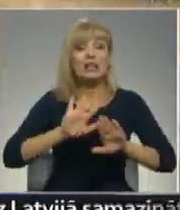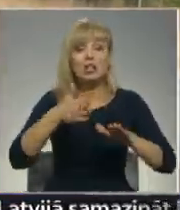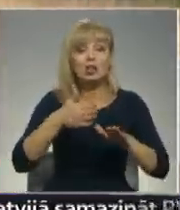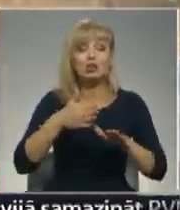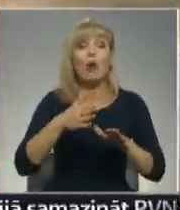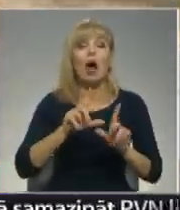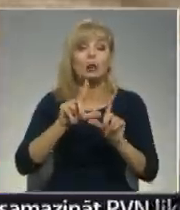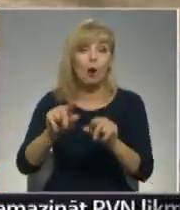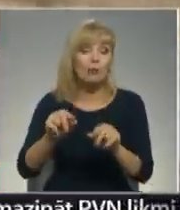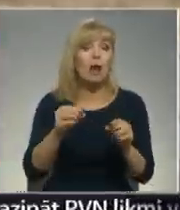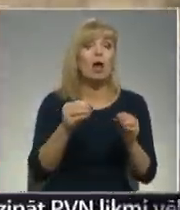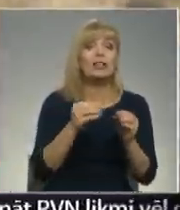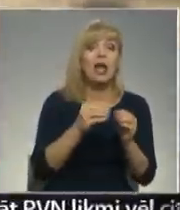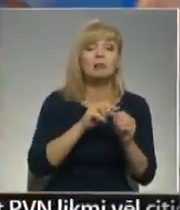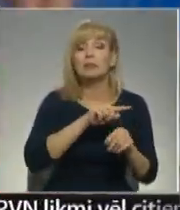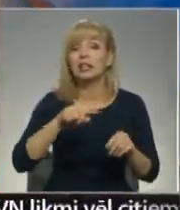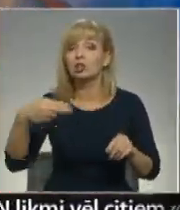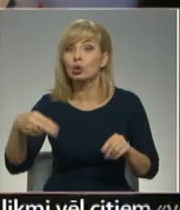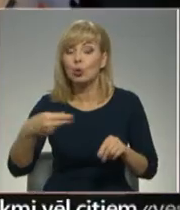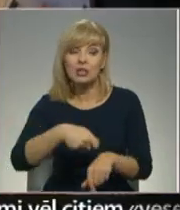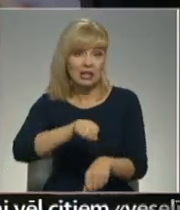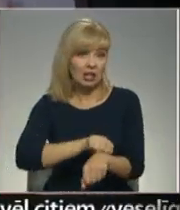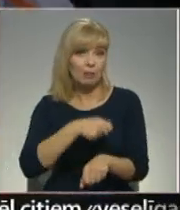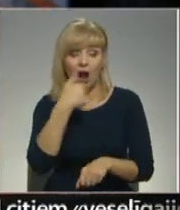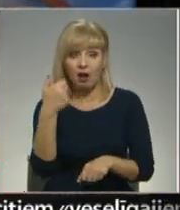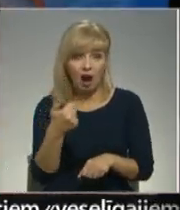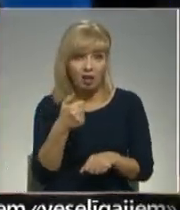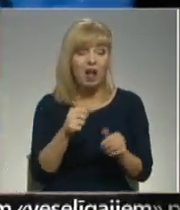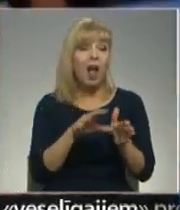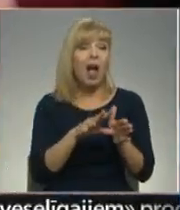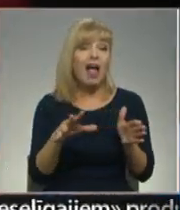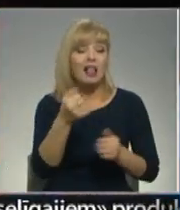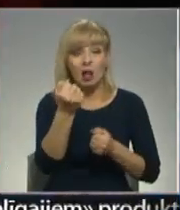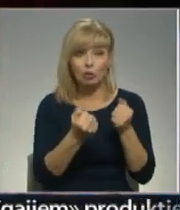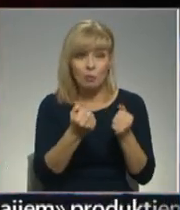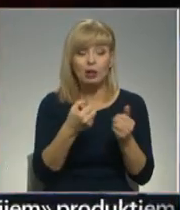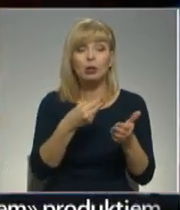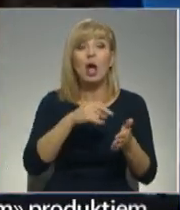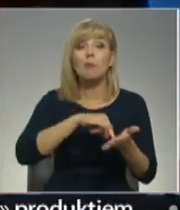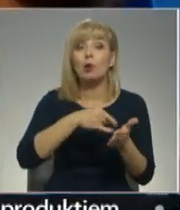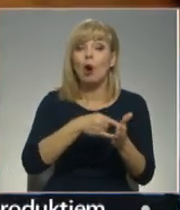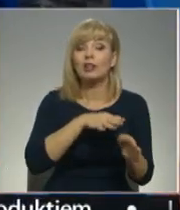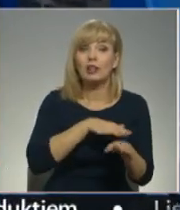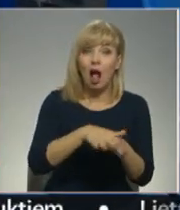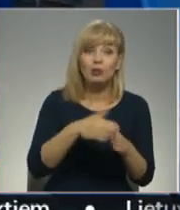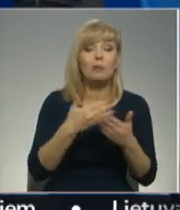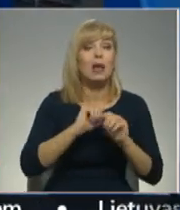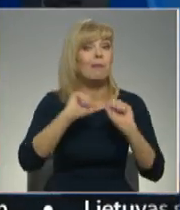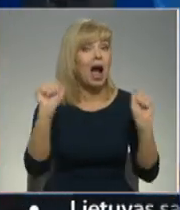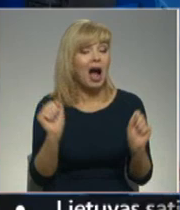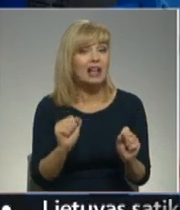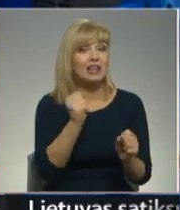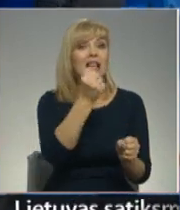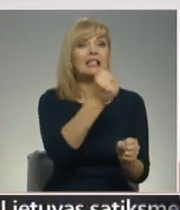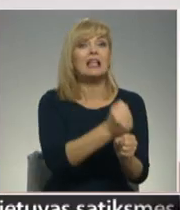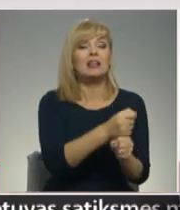līdz 12 tūkstošus kilometrus gadā. Ja vienreizē ar elektromobiļu iegādes projektu būtu realizēta arī ātro uzlādes staciju